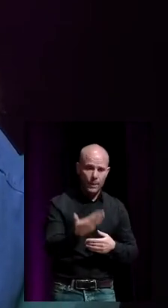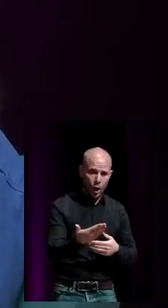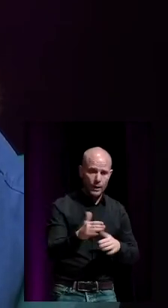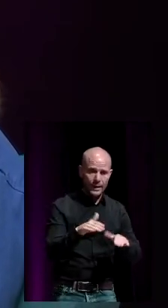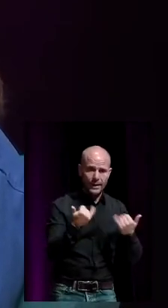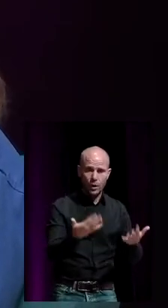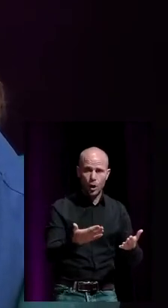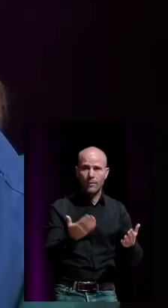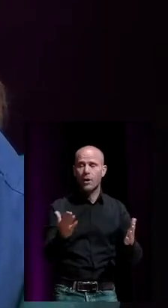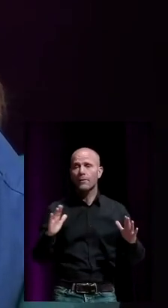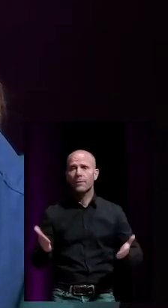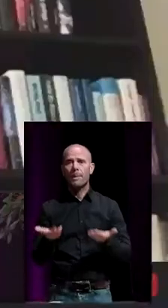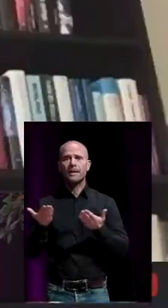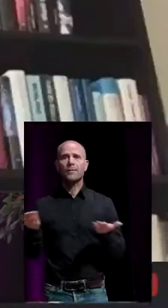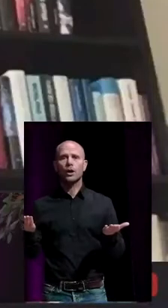göra bättre?